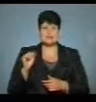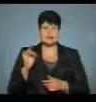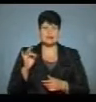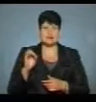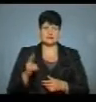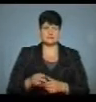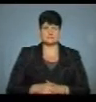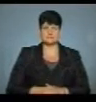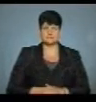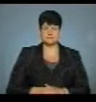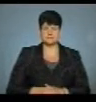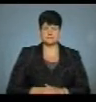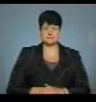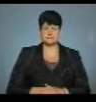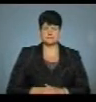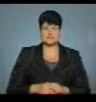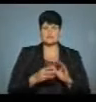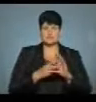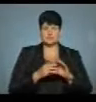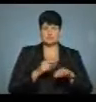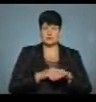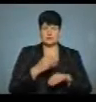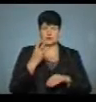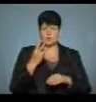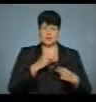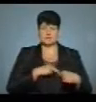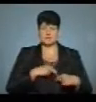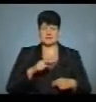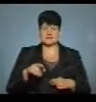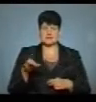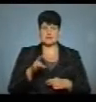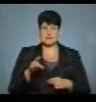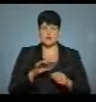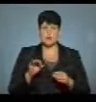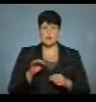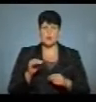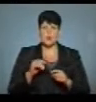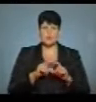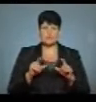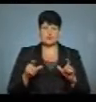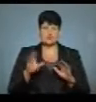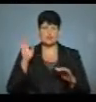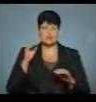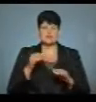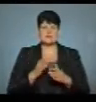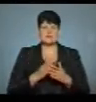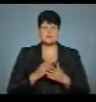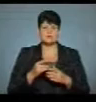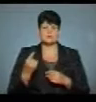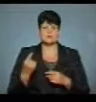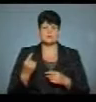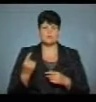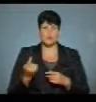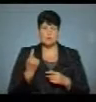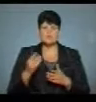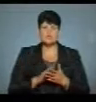Лазорик. З 8-ї години троє працівників регіонального офісу водних ресурсів області в парку Топільче